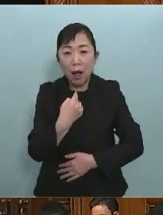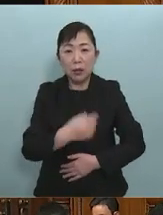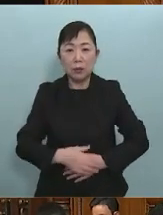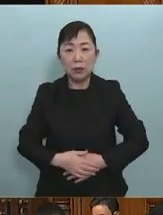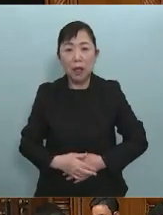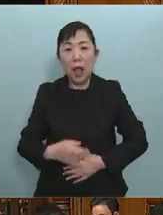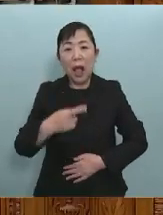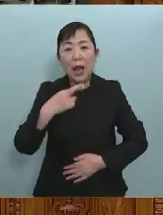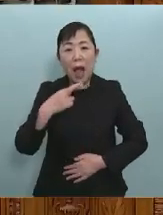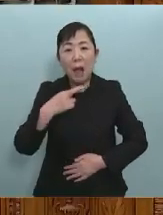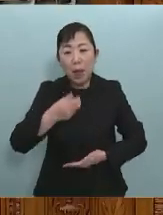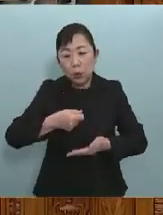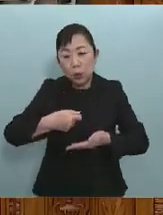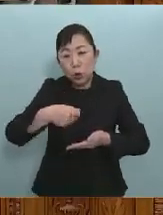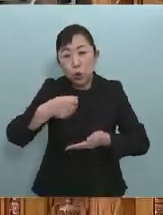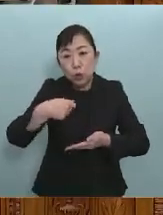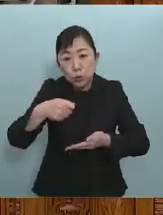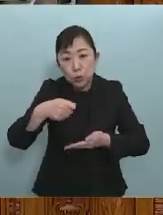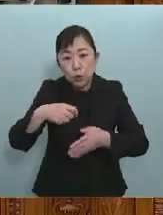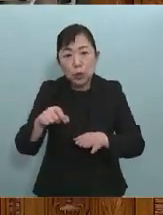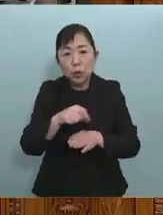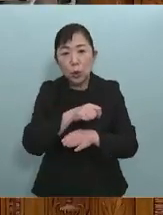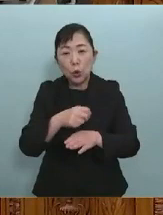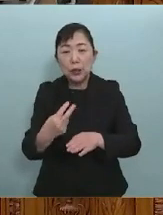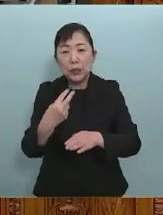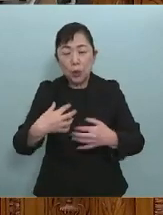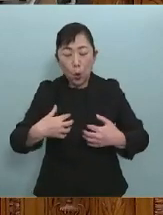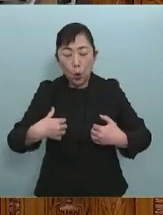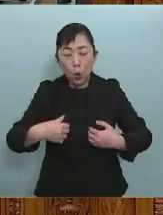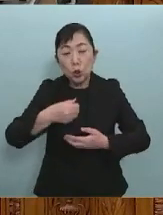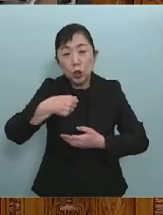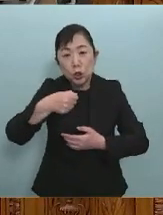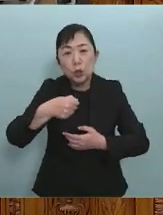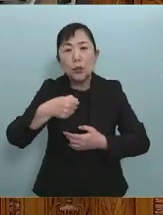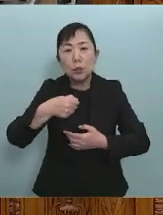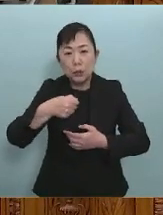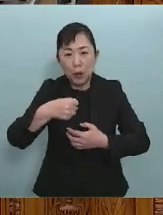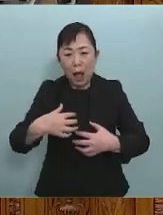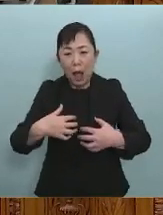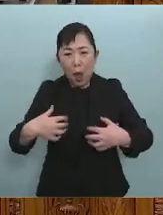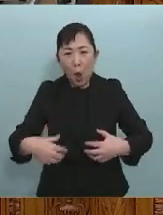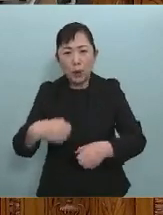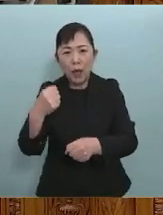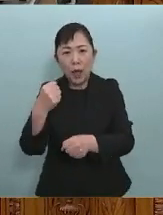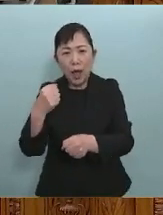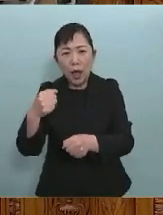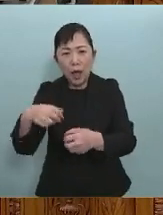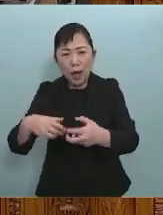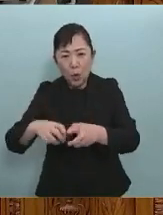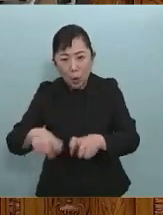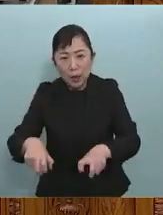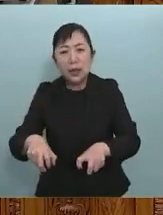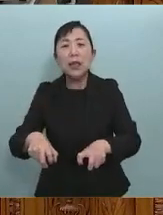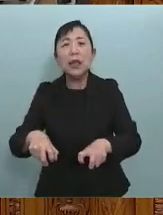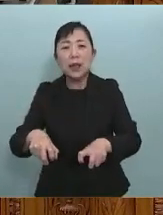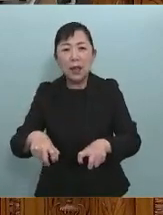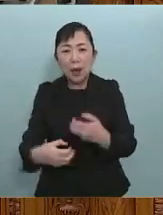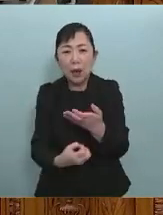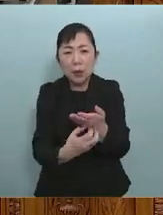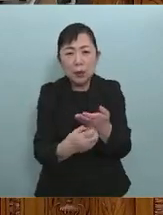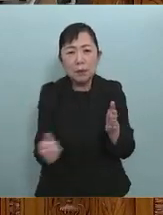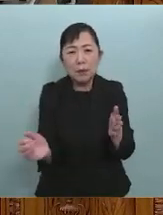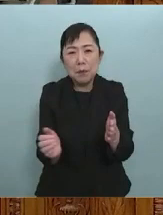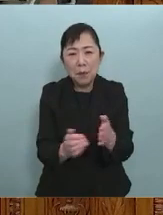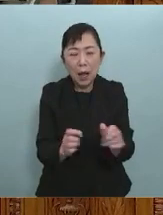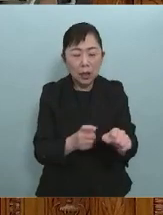ラーメンのスープ特に豚骨スープは骨から完成まで最低でも10時間を超える